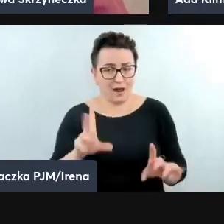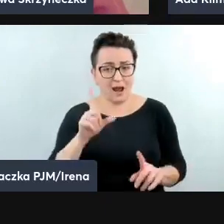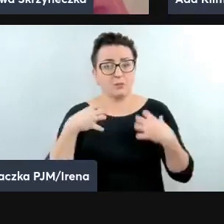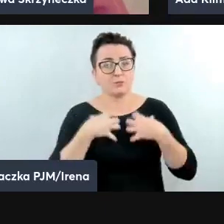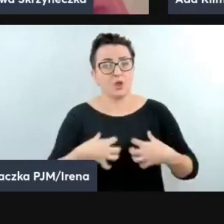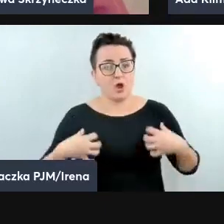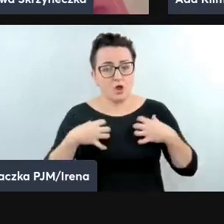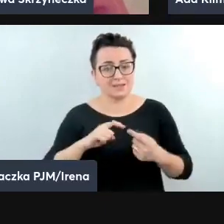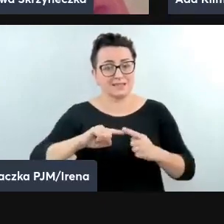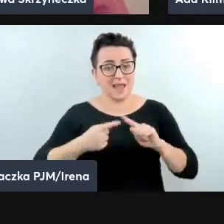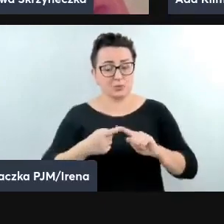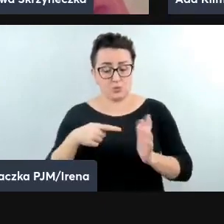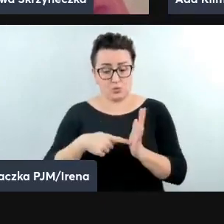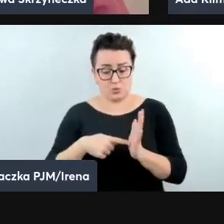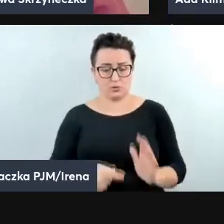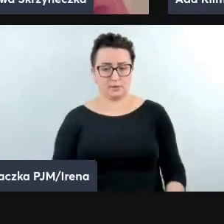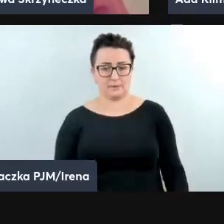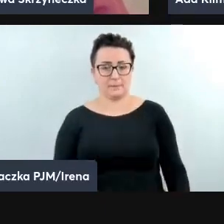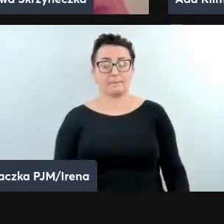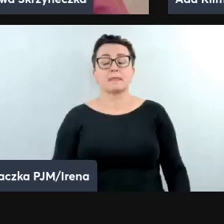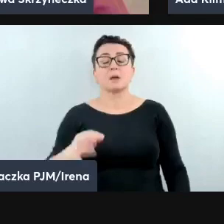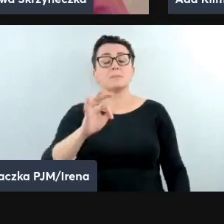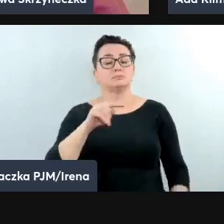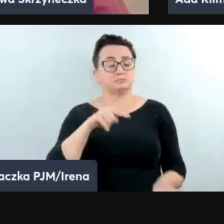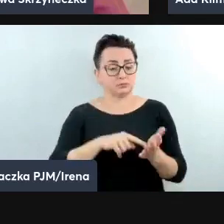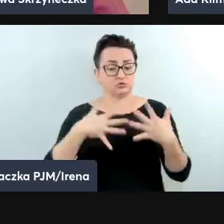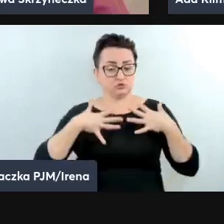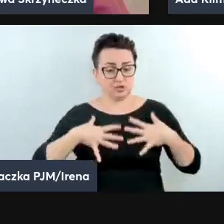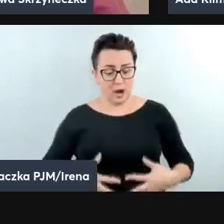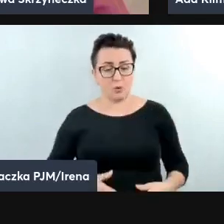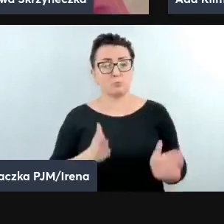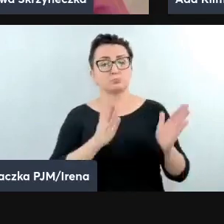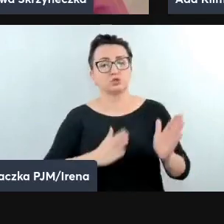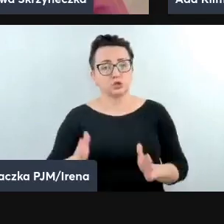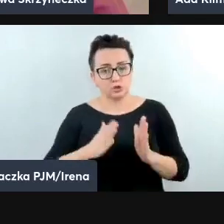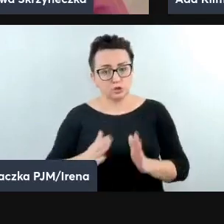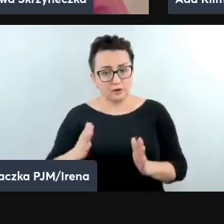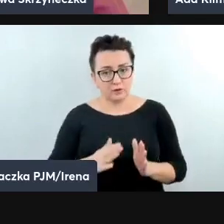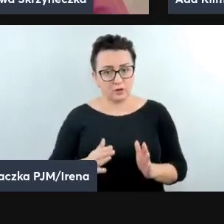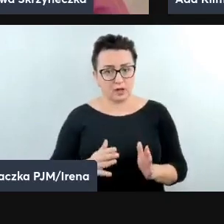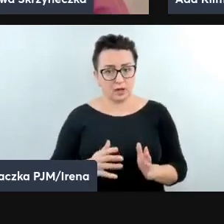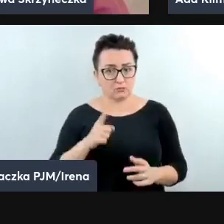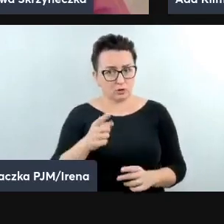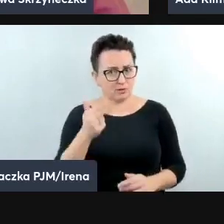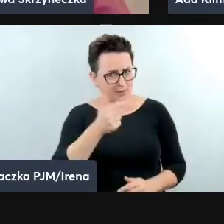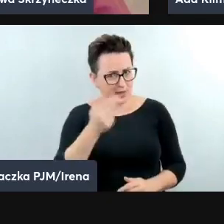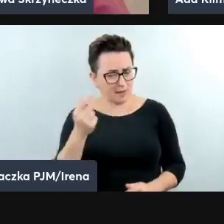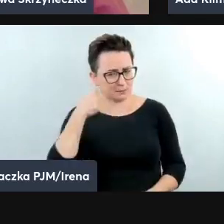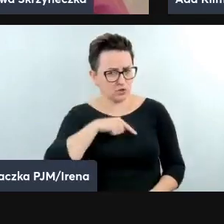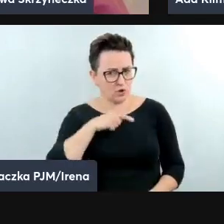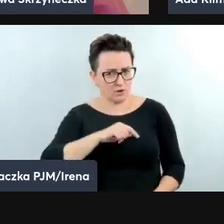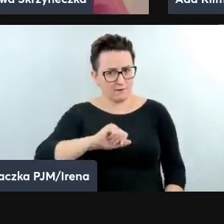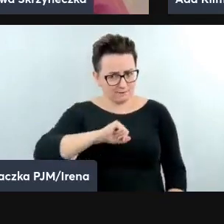to ciało się jakoś przygotowuje do tego. Fajny w ogóle wątek, taki psychologiczny, przygotowywania się do różnych ważnych rzeczy w naszym